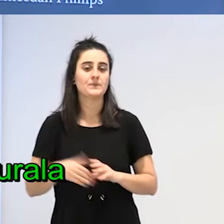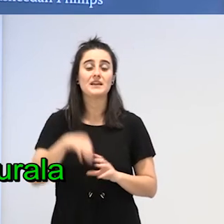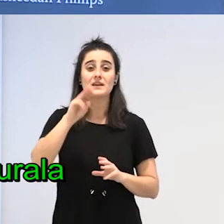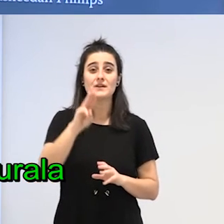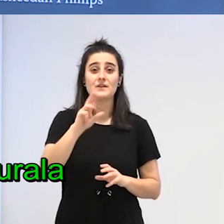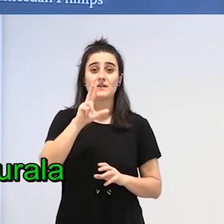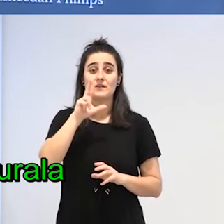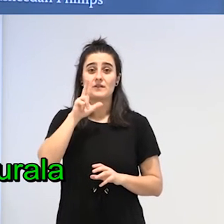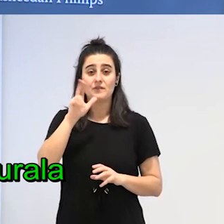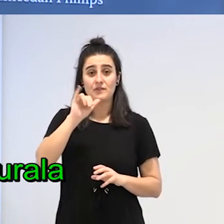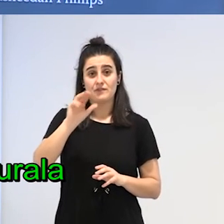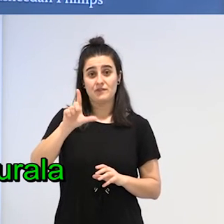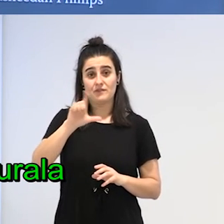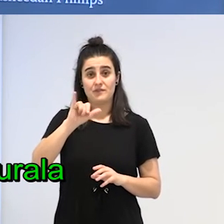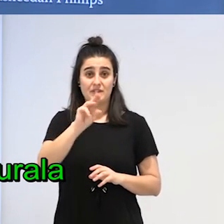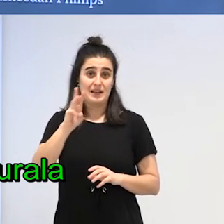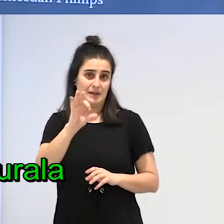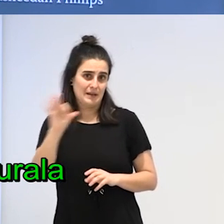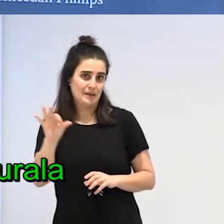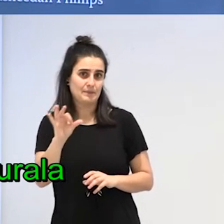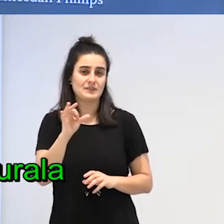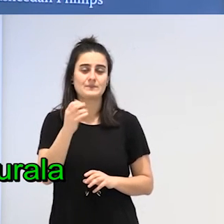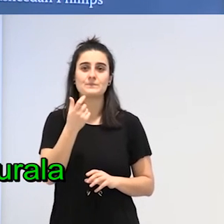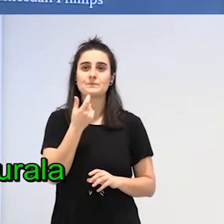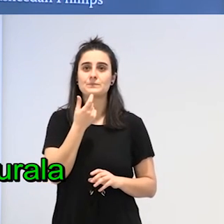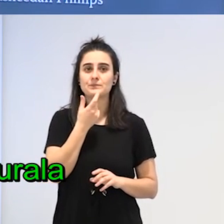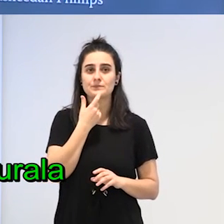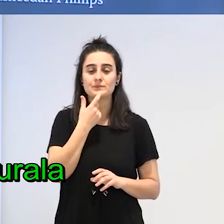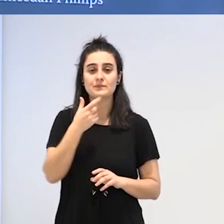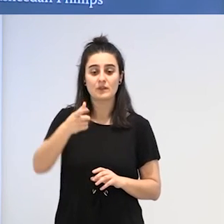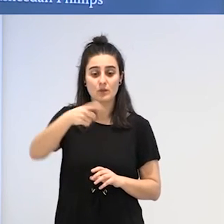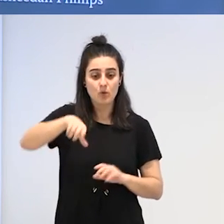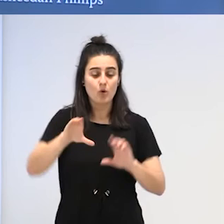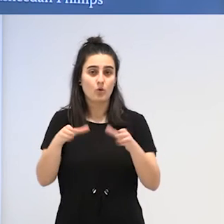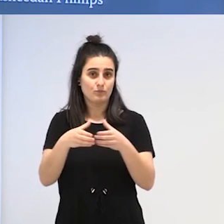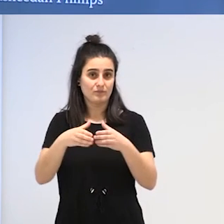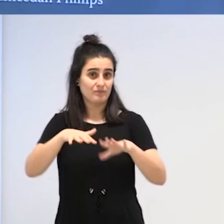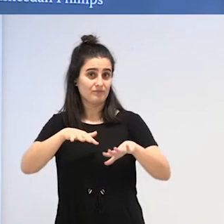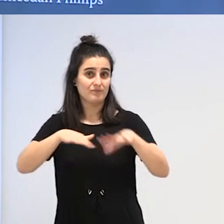Philipsek esaten du sormen kulturala eta komunitate aktivismoa